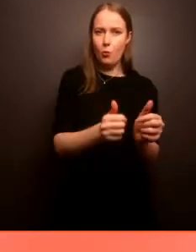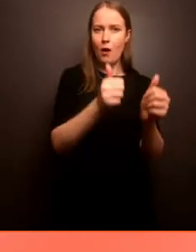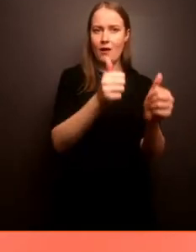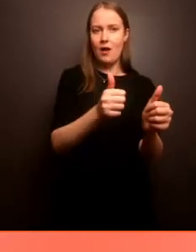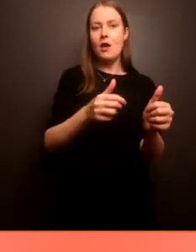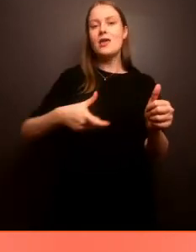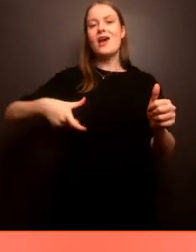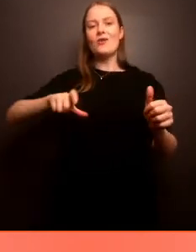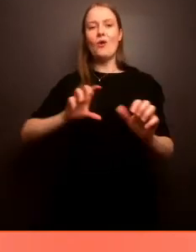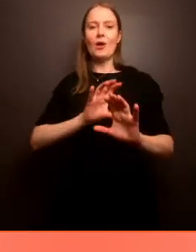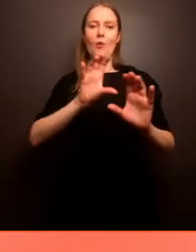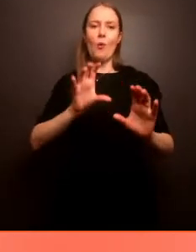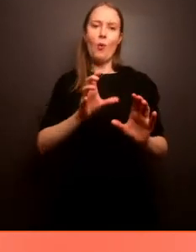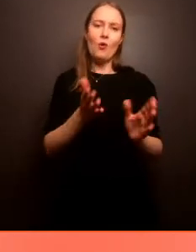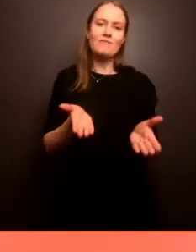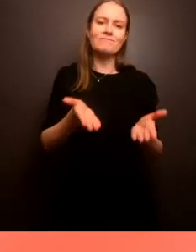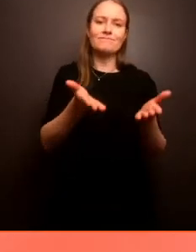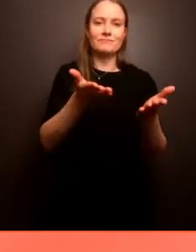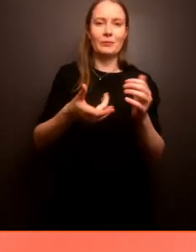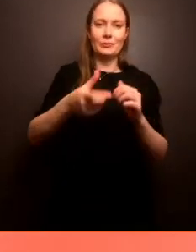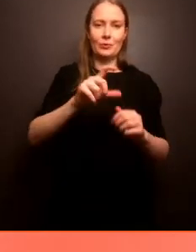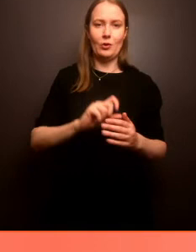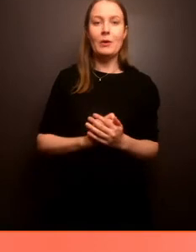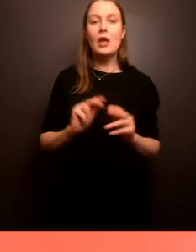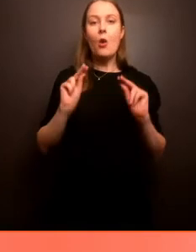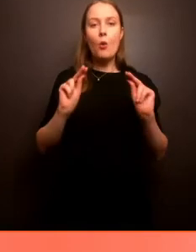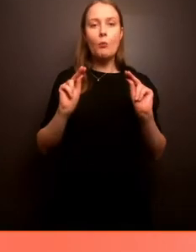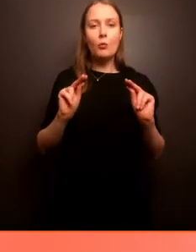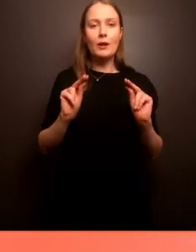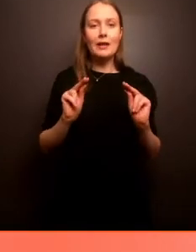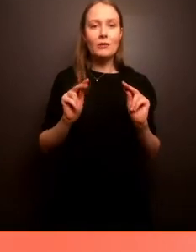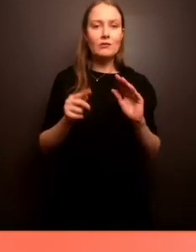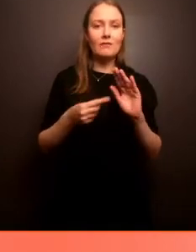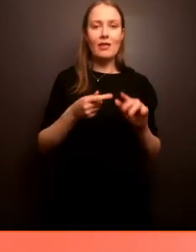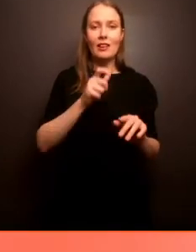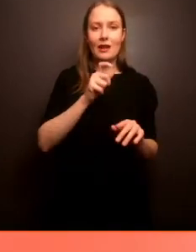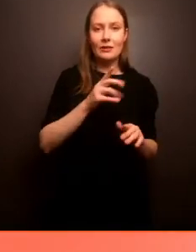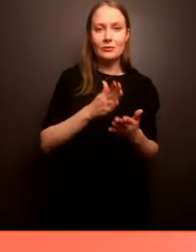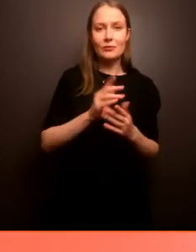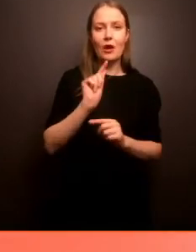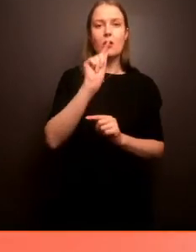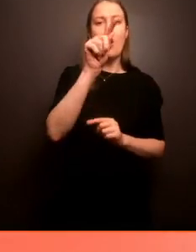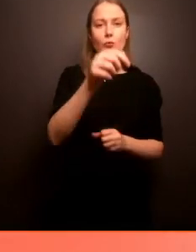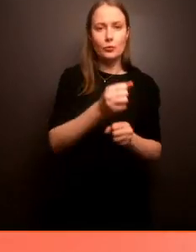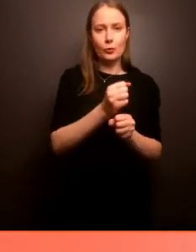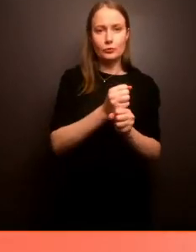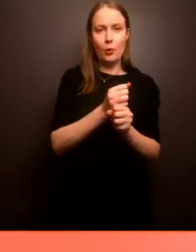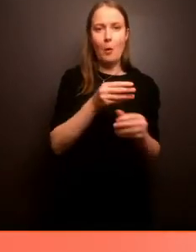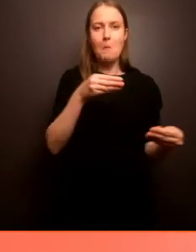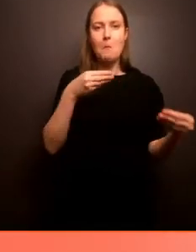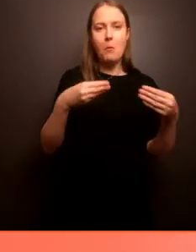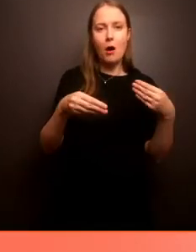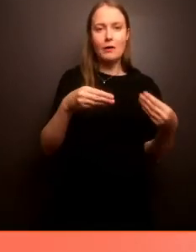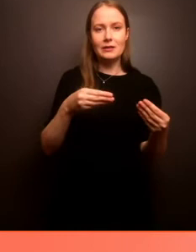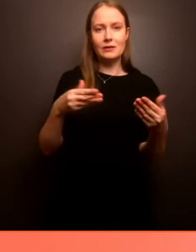hoolivamad. Ja loomulikult, nagu sai juba mainitud, mis puudutab kaugtööd, painlikkust, inimese vaimse